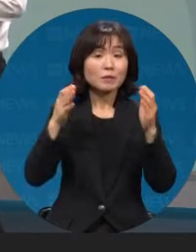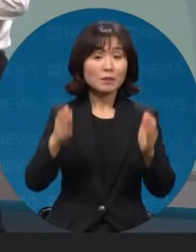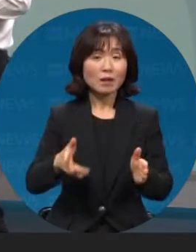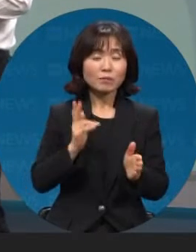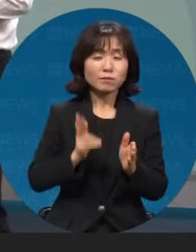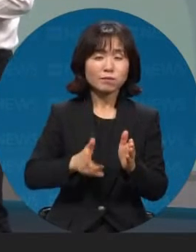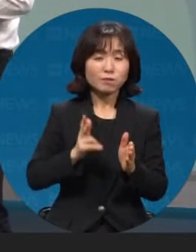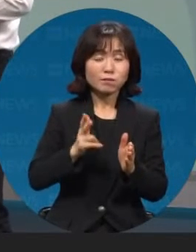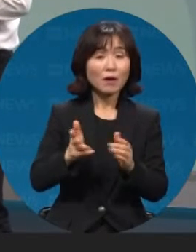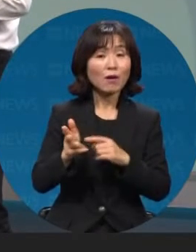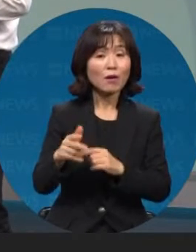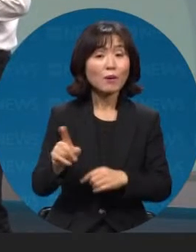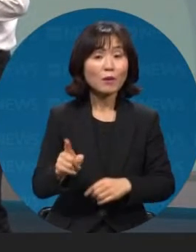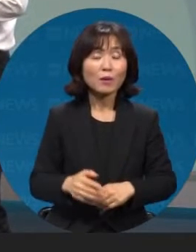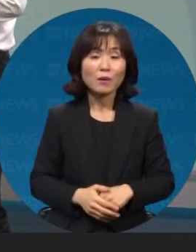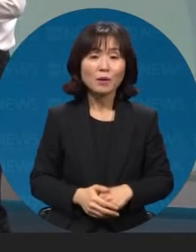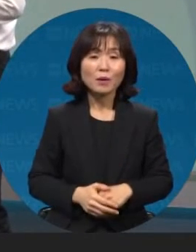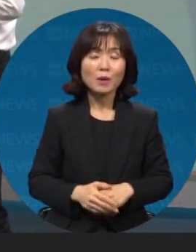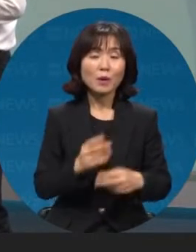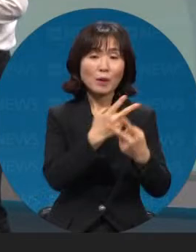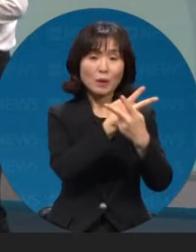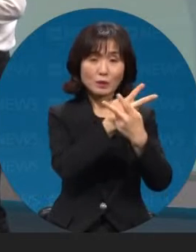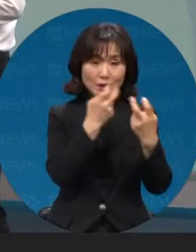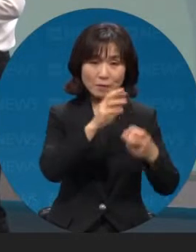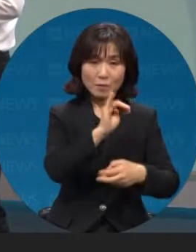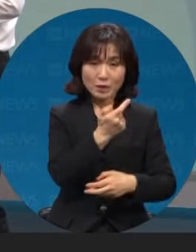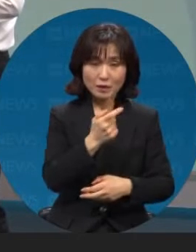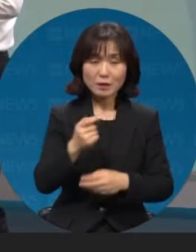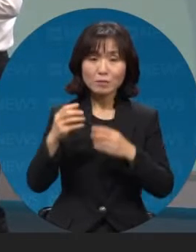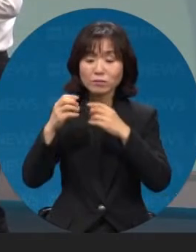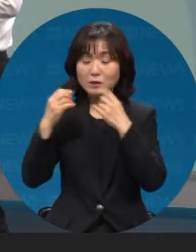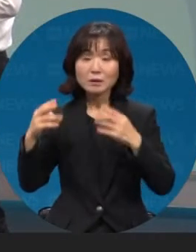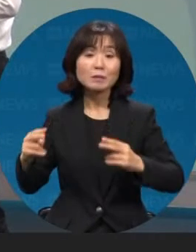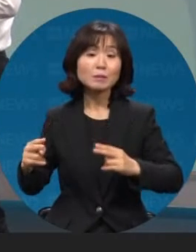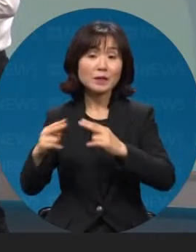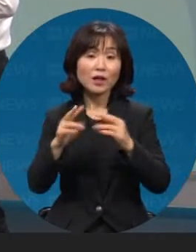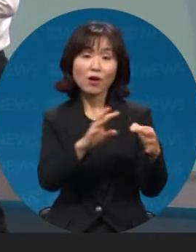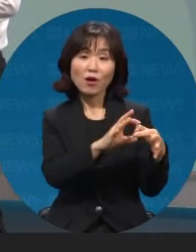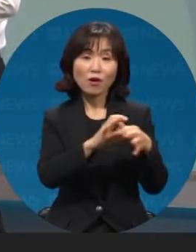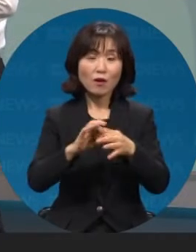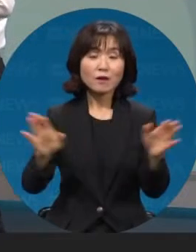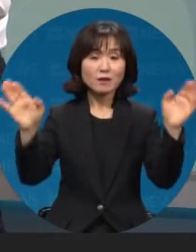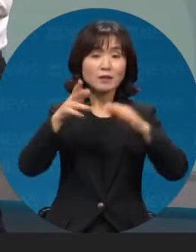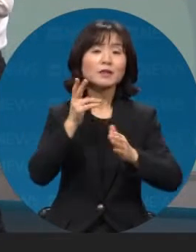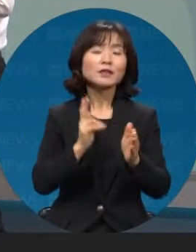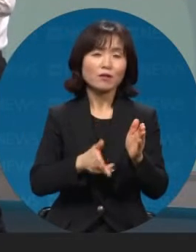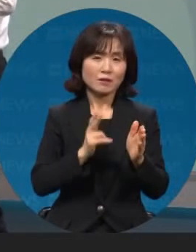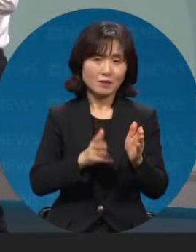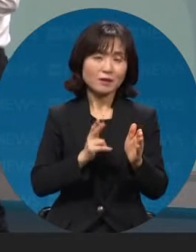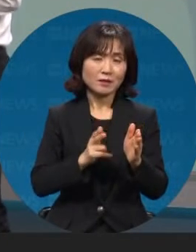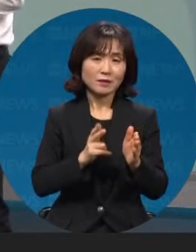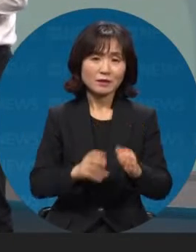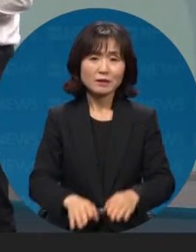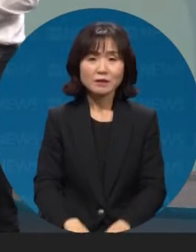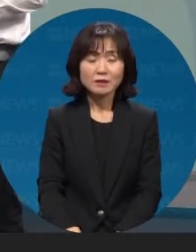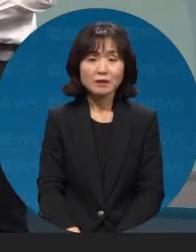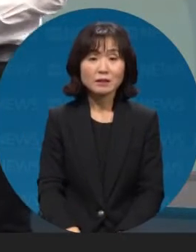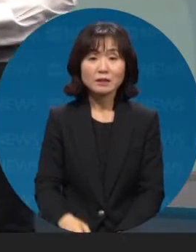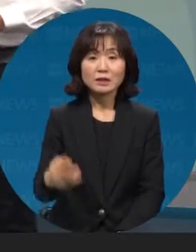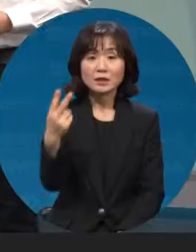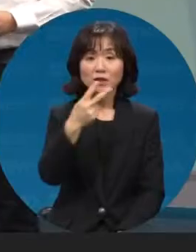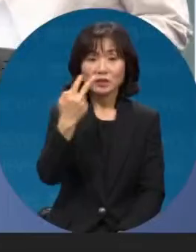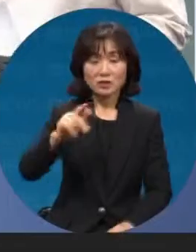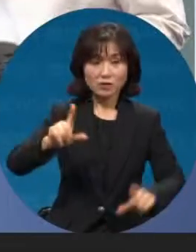어떤 요 참 4 오스트리아 빈과 프랑스 파리를 연결 연결하는 야간열차 가 그 주인공입니다 이 지난